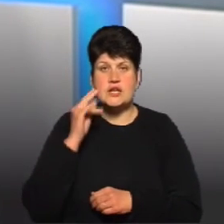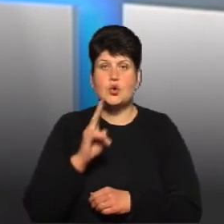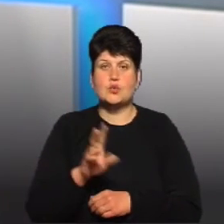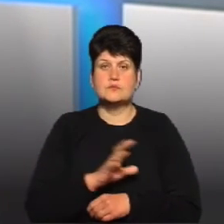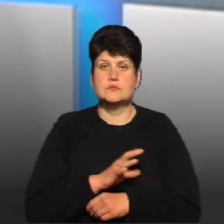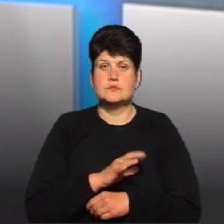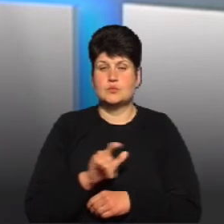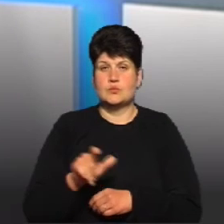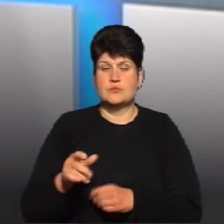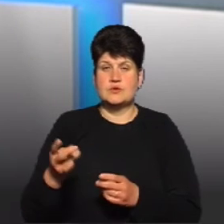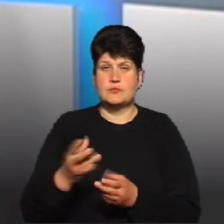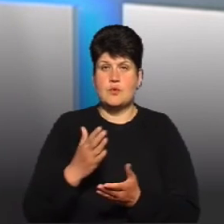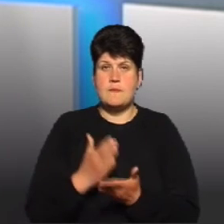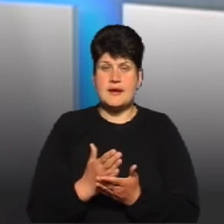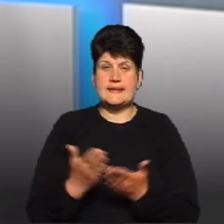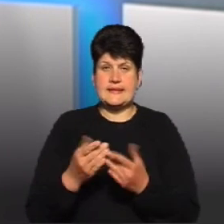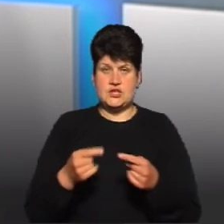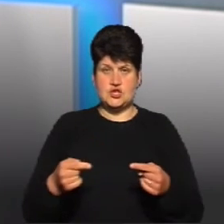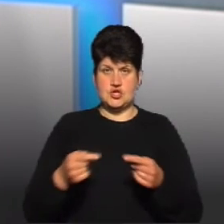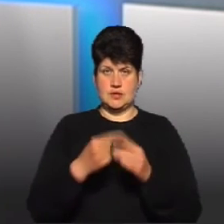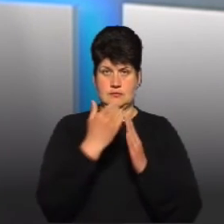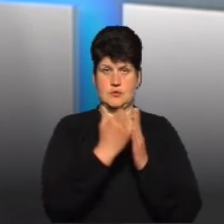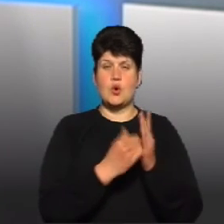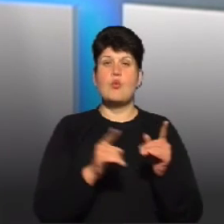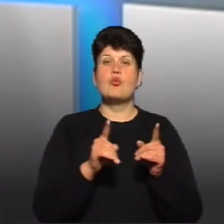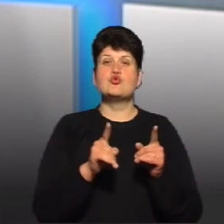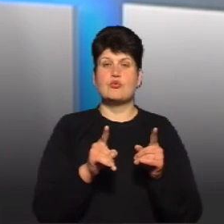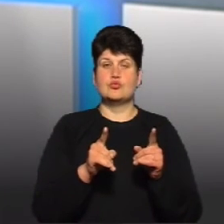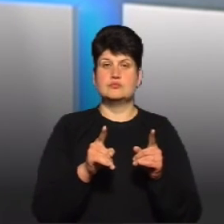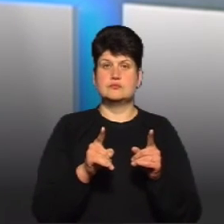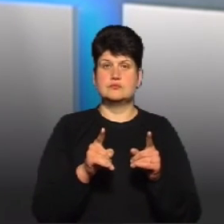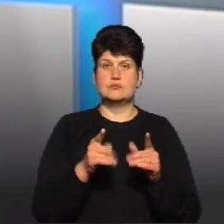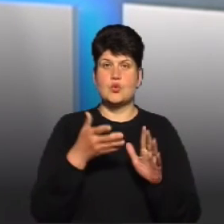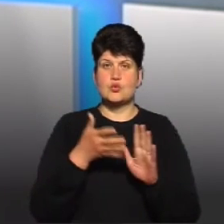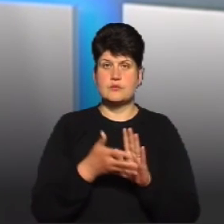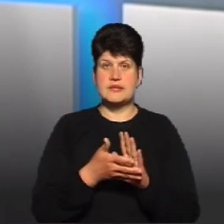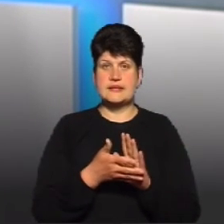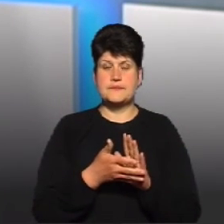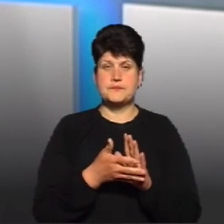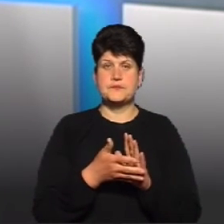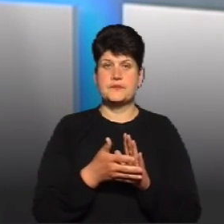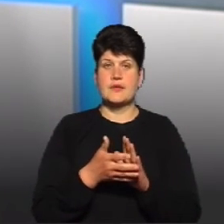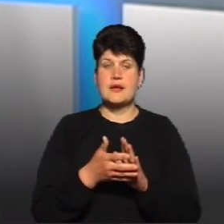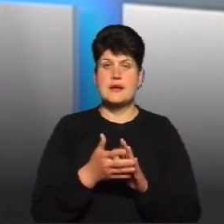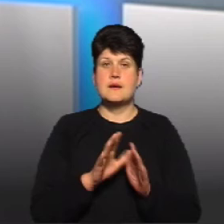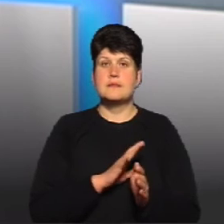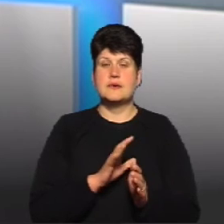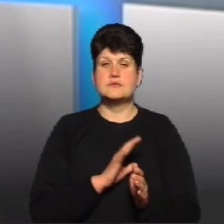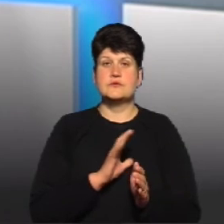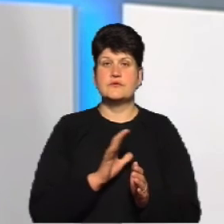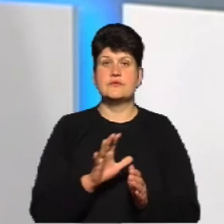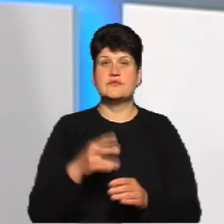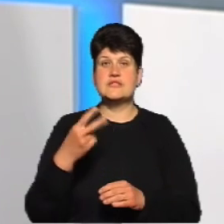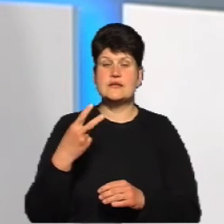потрібно мати якийсь чіткий критерій, по чому ми будемо вирівнювати. Заможність в 20 столітті – це земля,